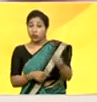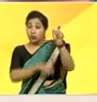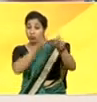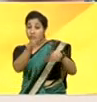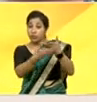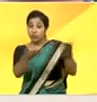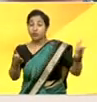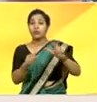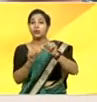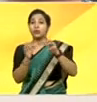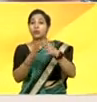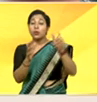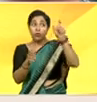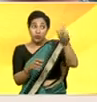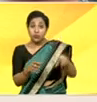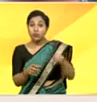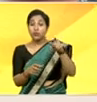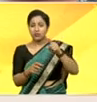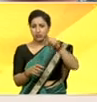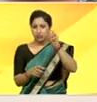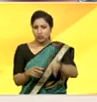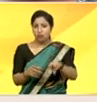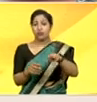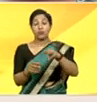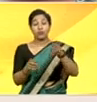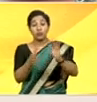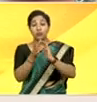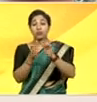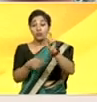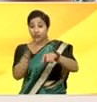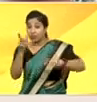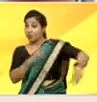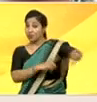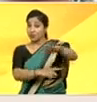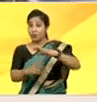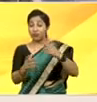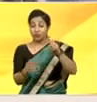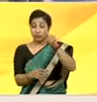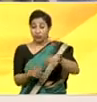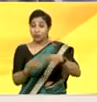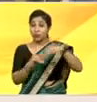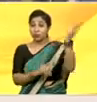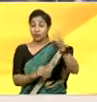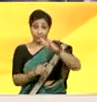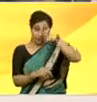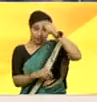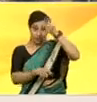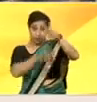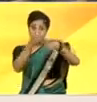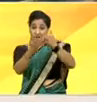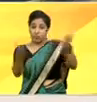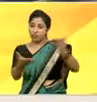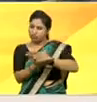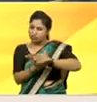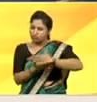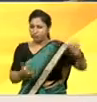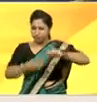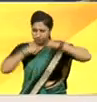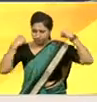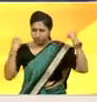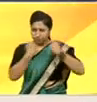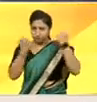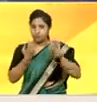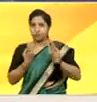ने हजारों संथाली साथियों को एकजुट करके अंग्रेजों का जी जान